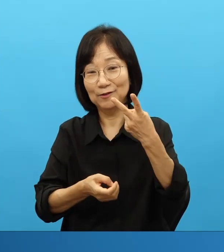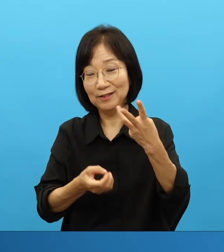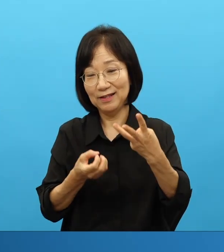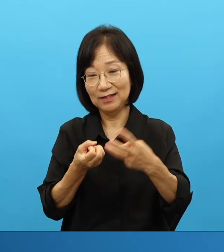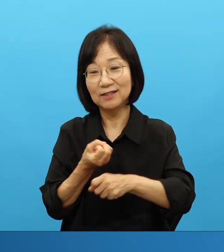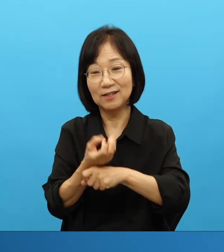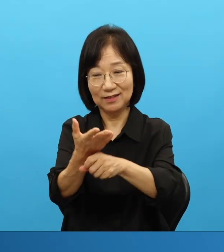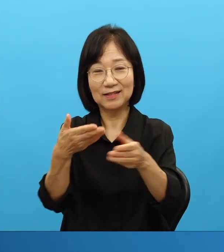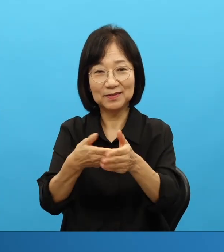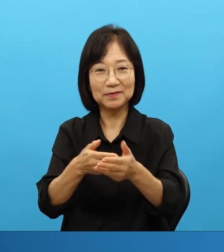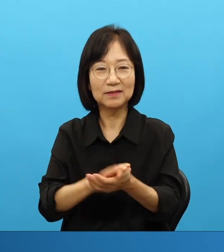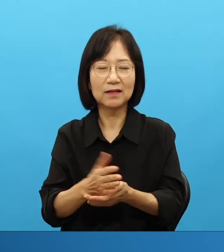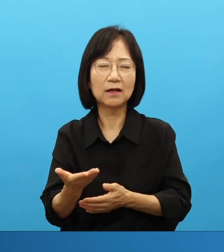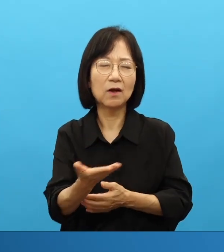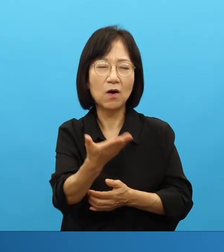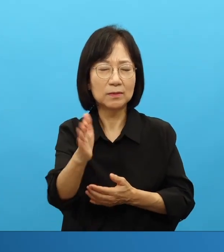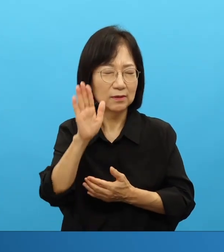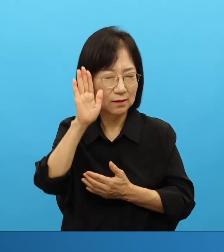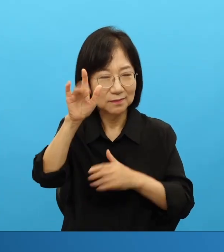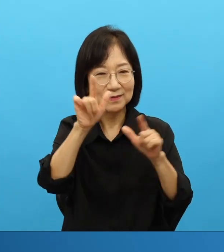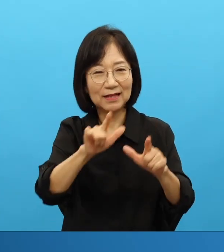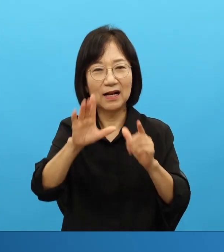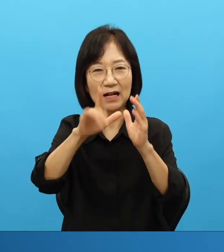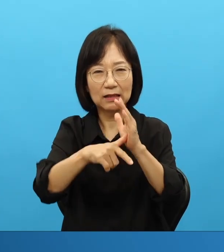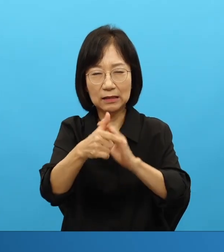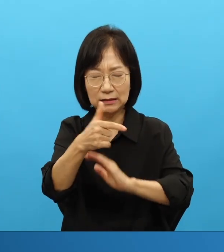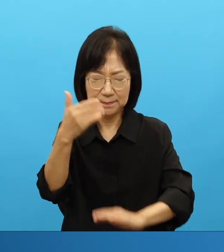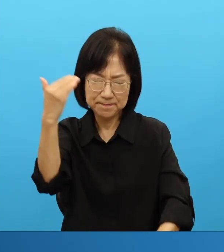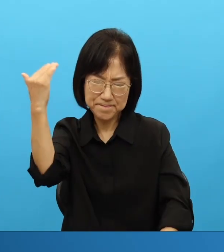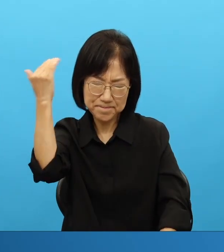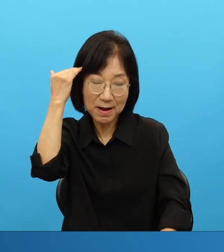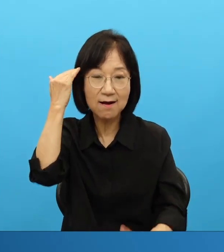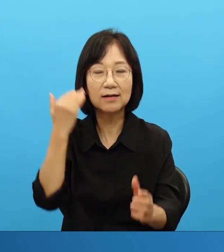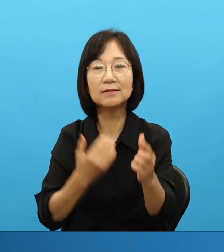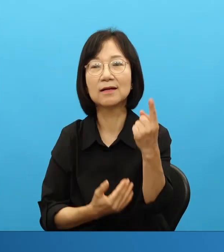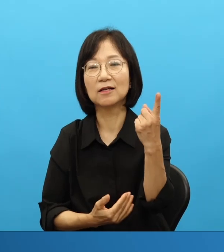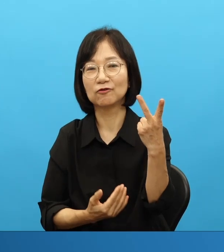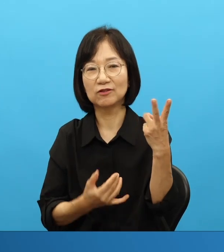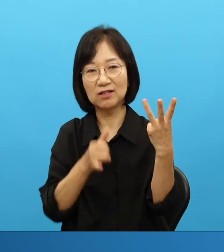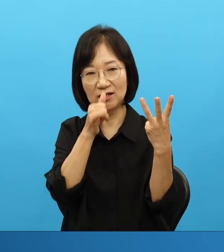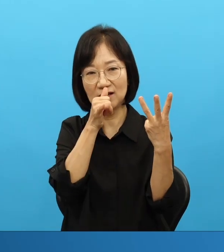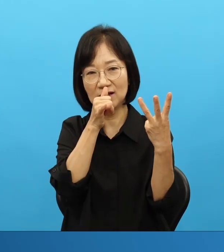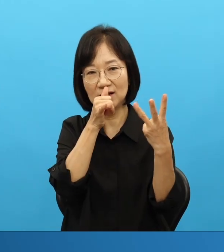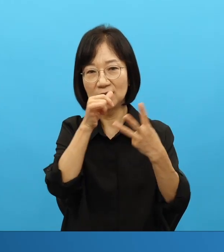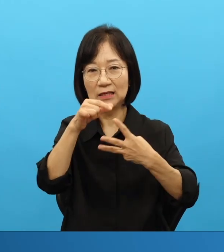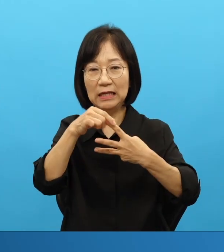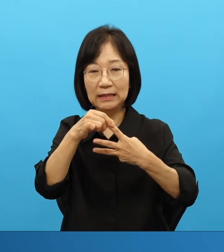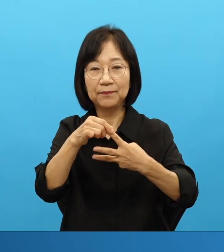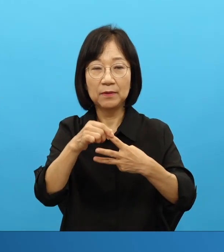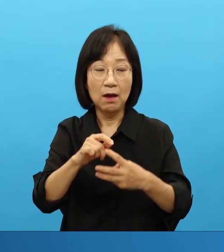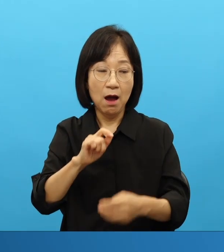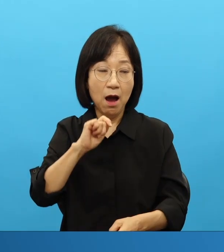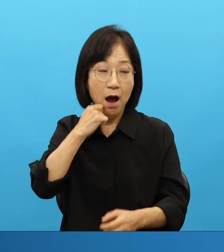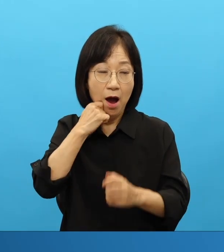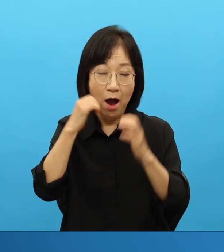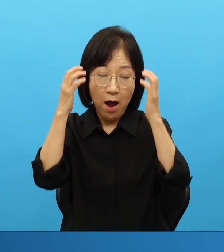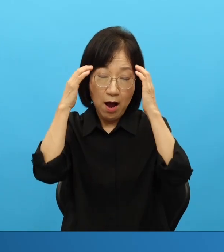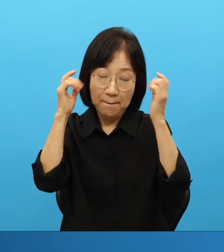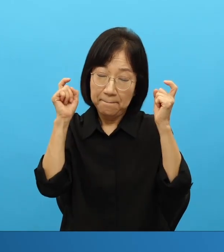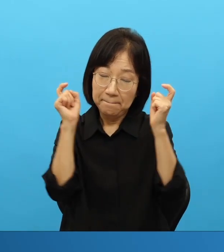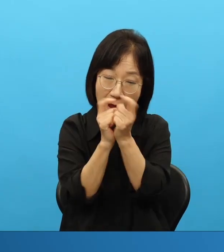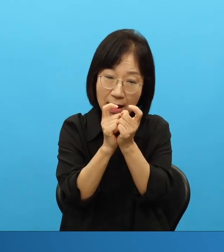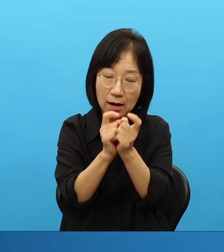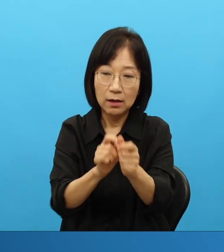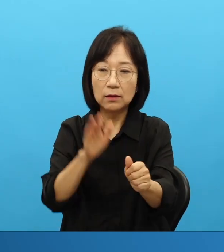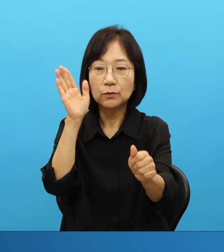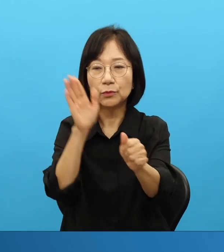여러분이 가는 길에 큰 장벽이 3개가 있을 겁니다. 첫 번째로는 어려움이 왔는데